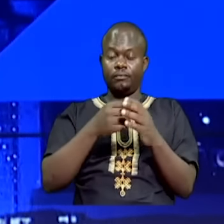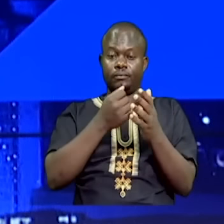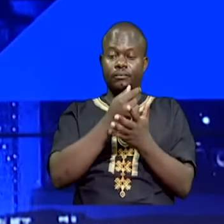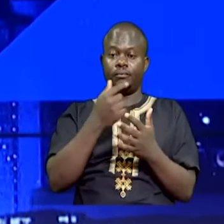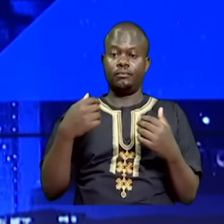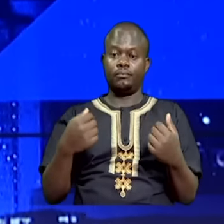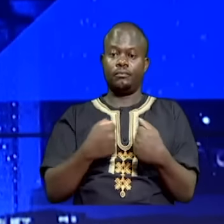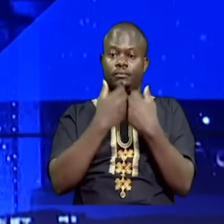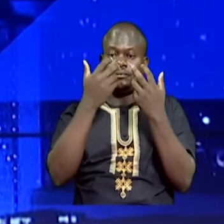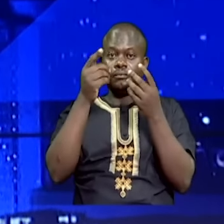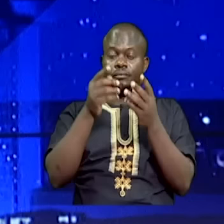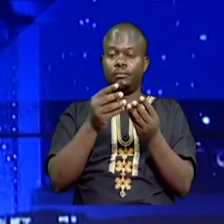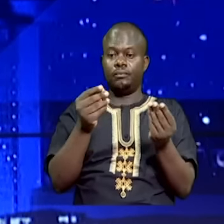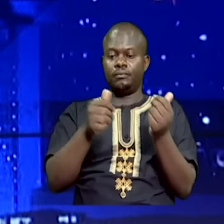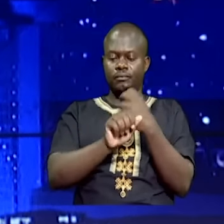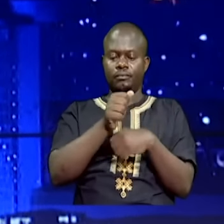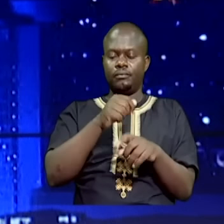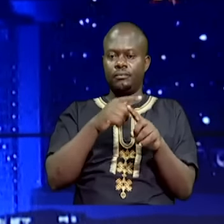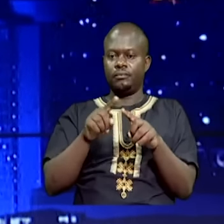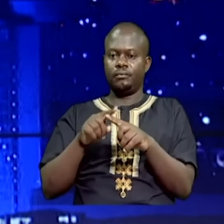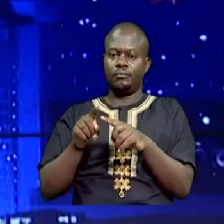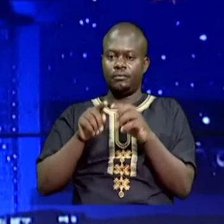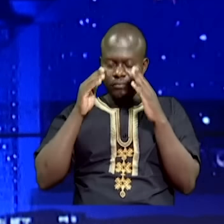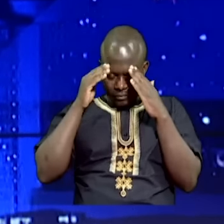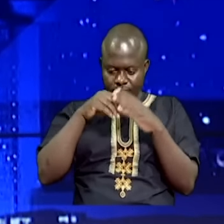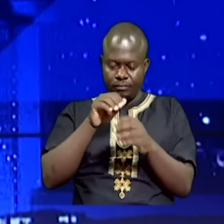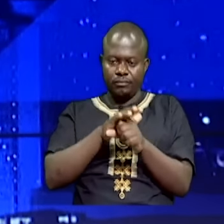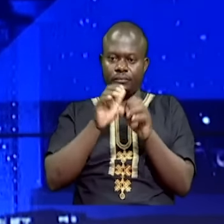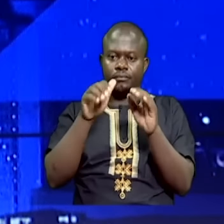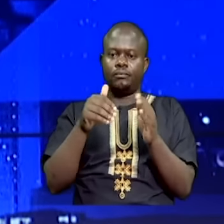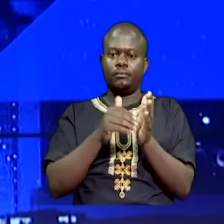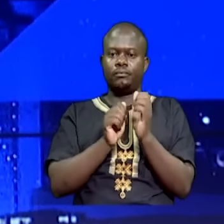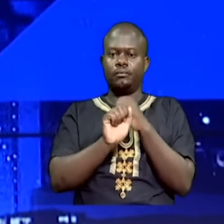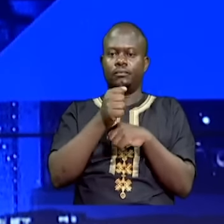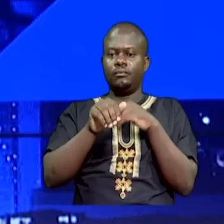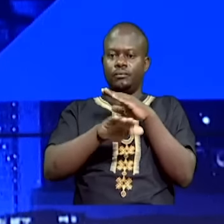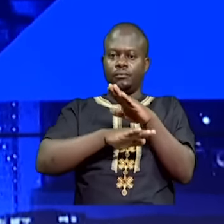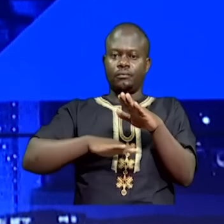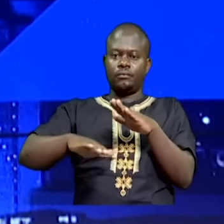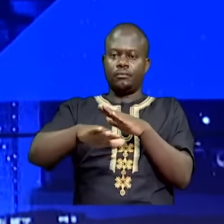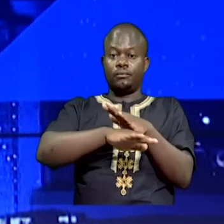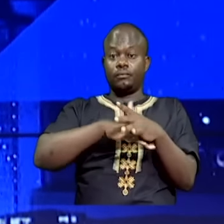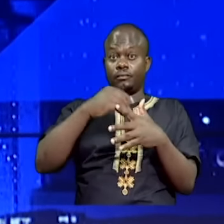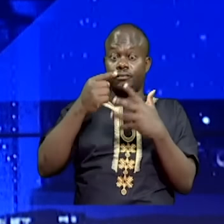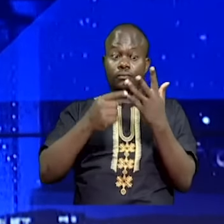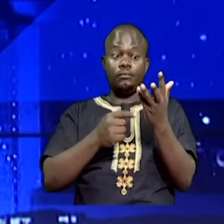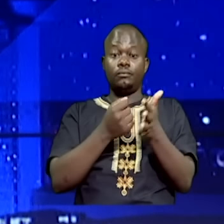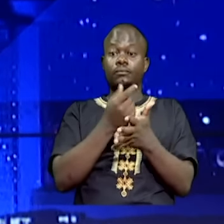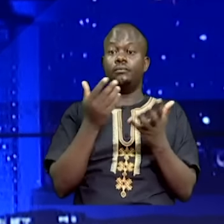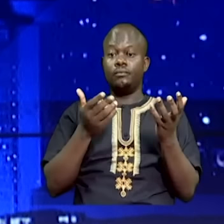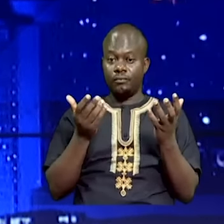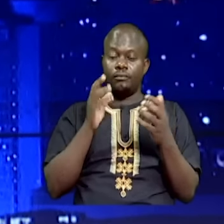ibiza byabangirije ibikorwa bitandukanye byiganjemo iby'ubuhinzi ndetse n'ibikorwa remezo. Ibi ngo ahanini biterwa